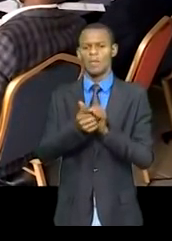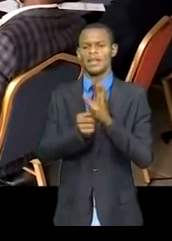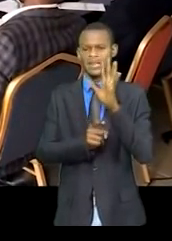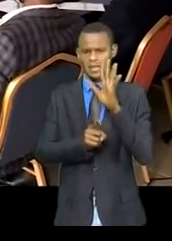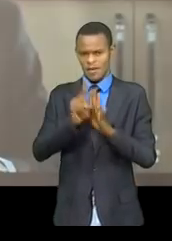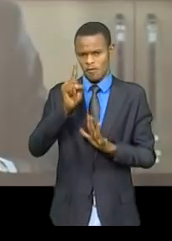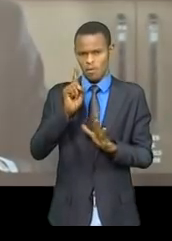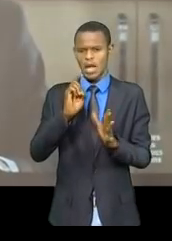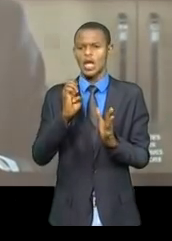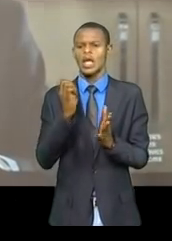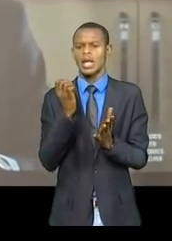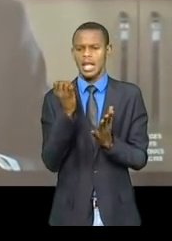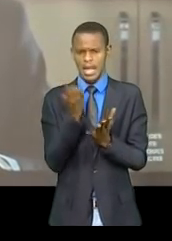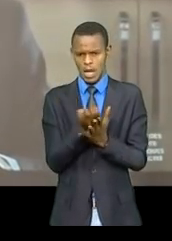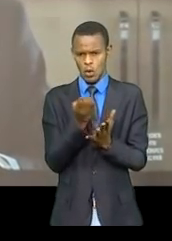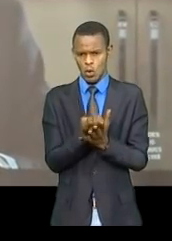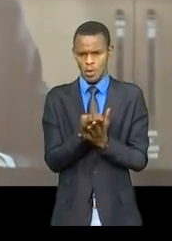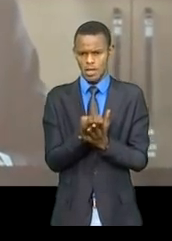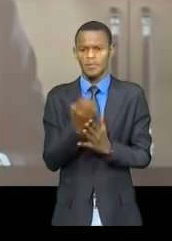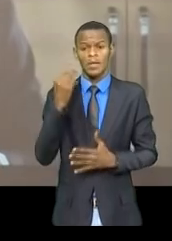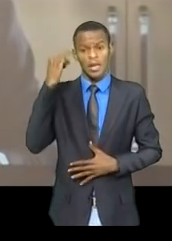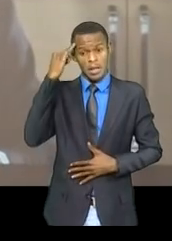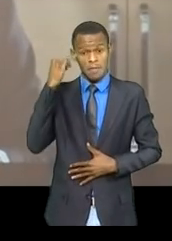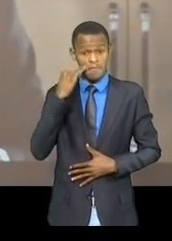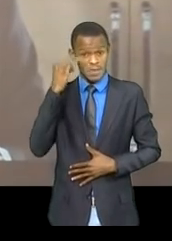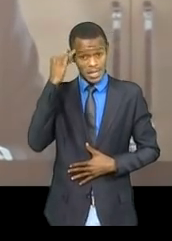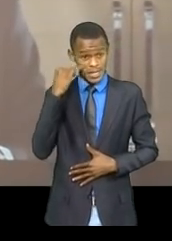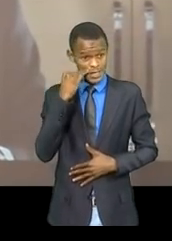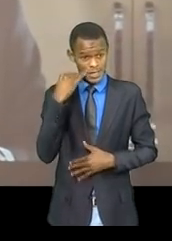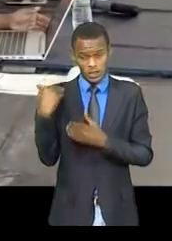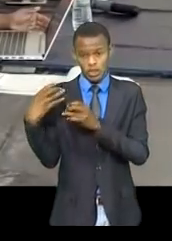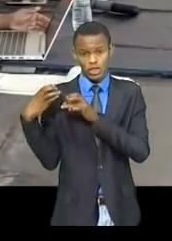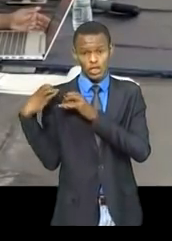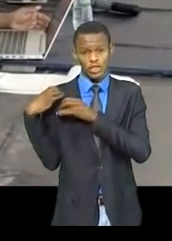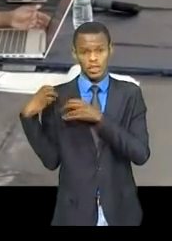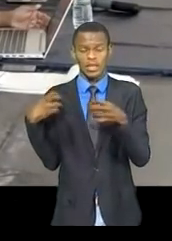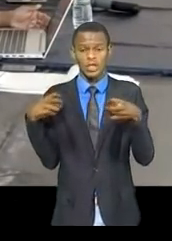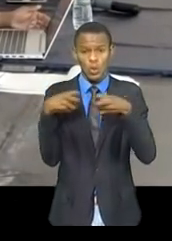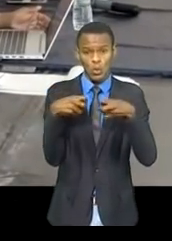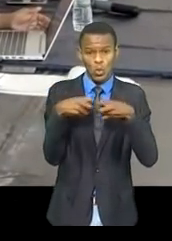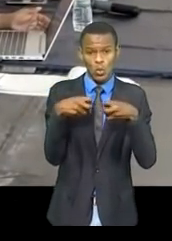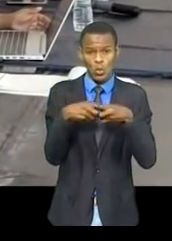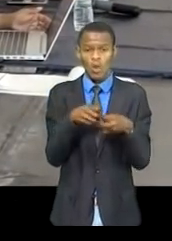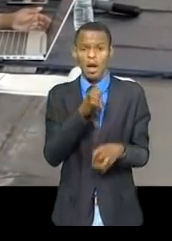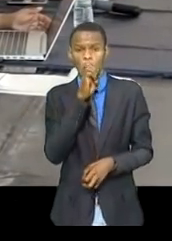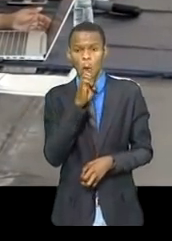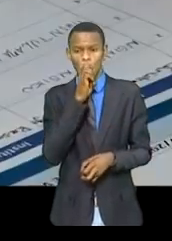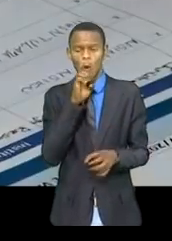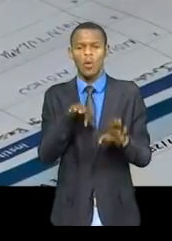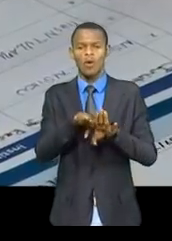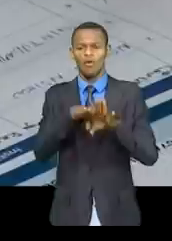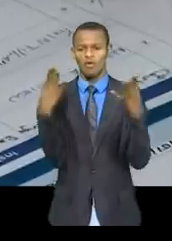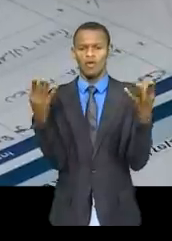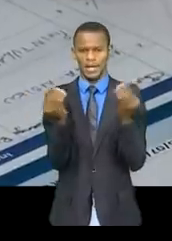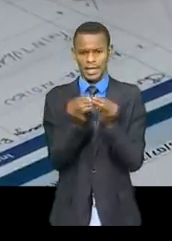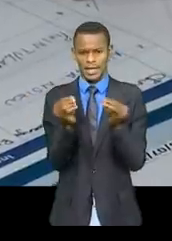programme, le ministre des Ressources hydrauliques et électricité a ouvert par visioconférence l'atelier de validation du rapport provisoire